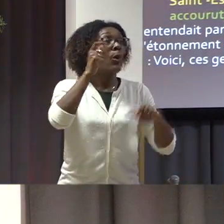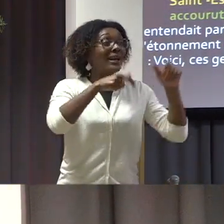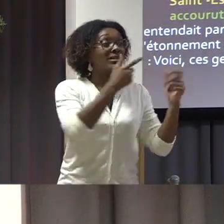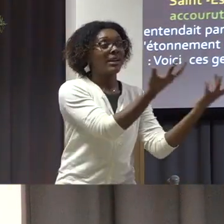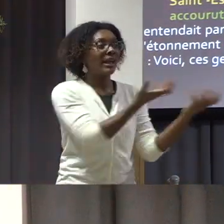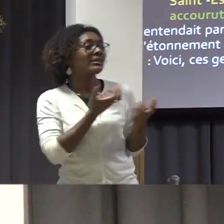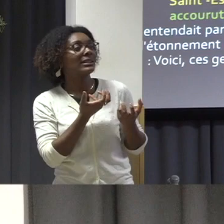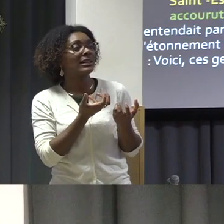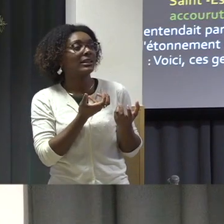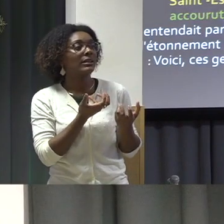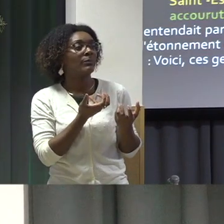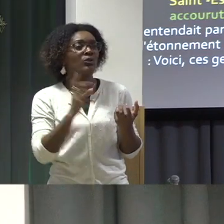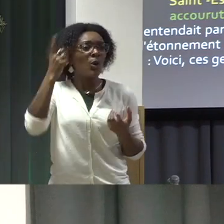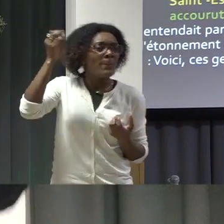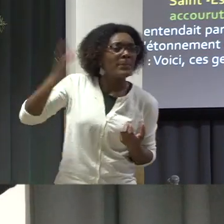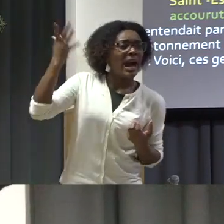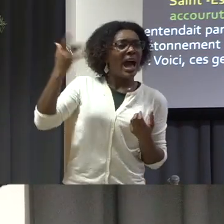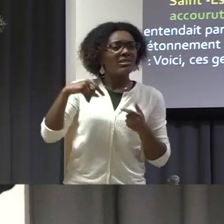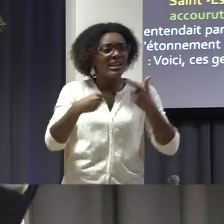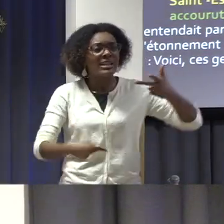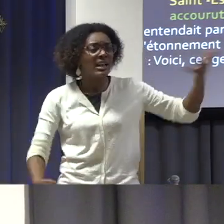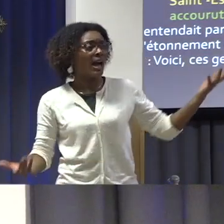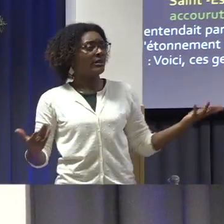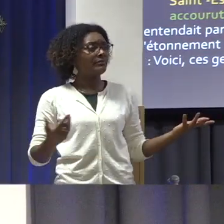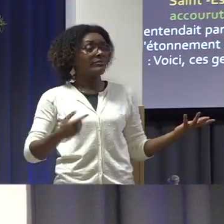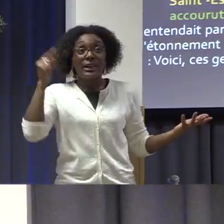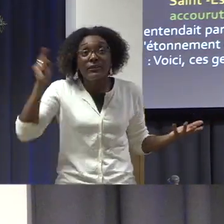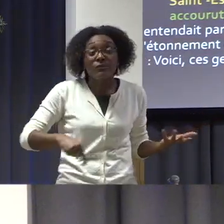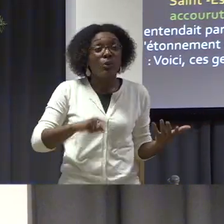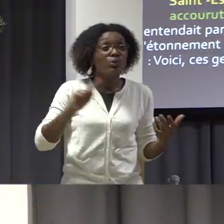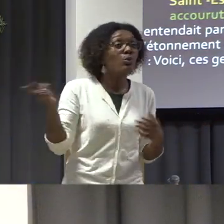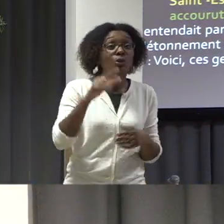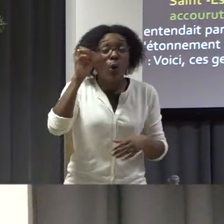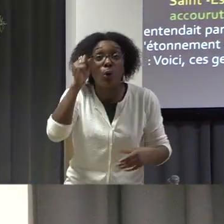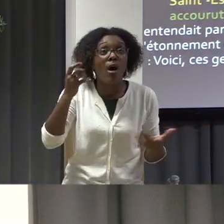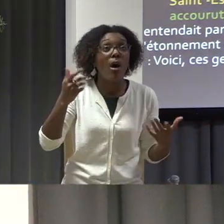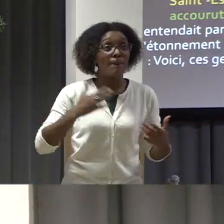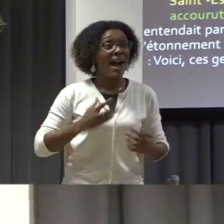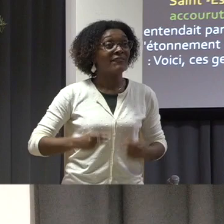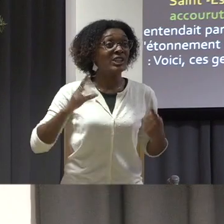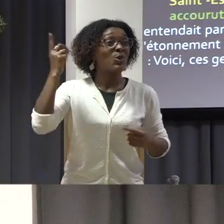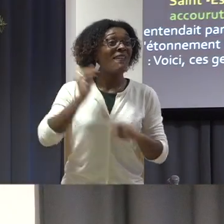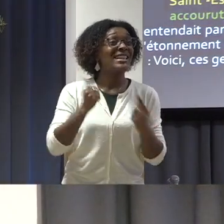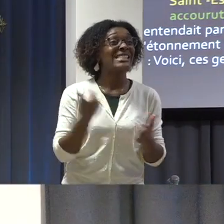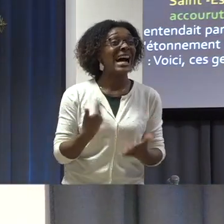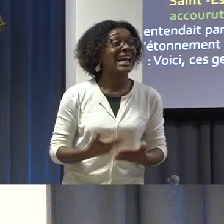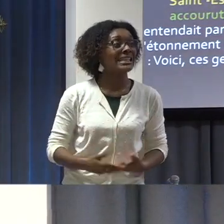réclame qu'on loin on entende parler de ce qui se passe dans ma vie